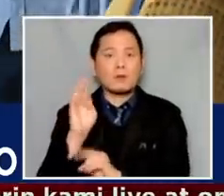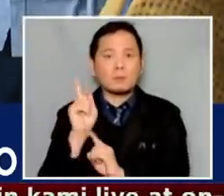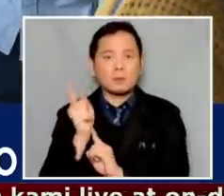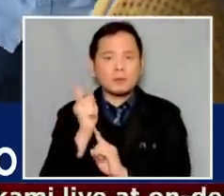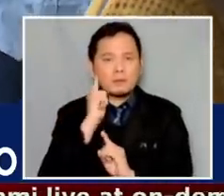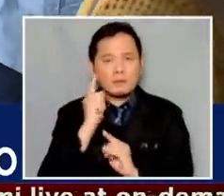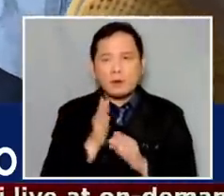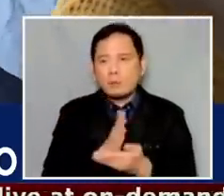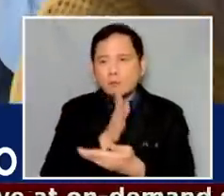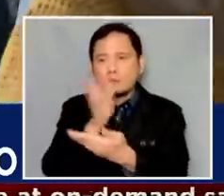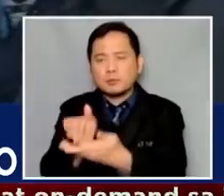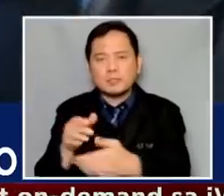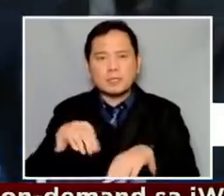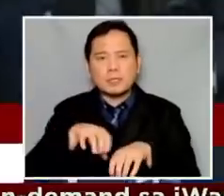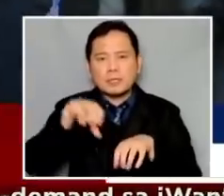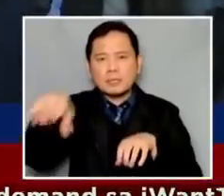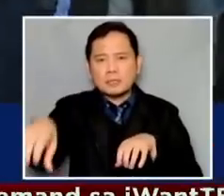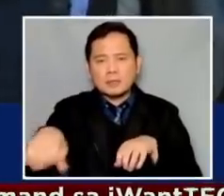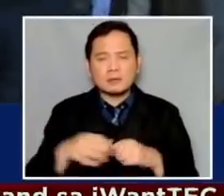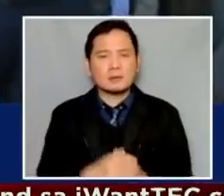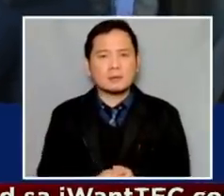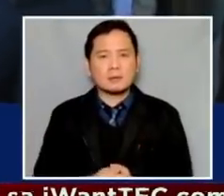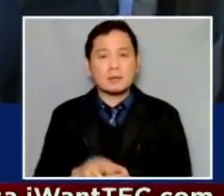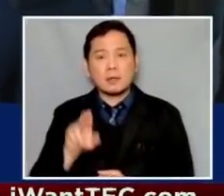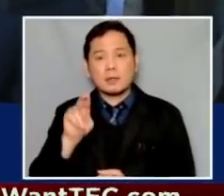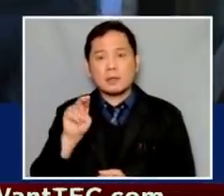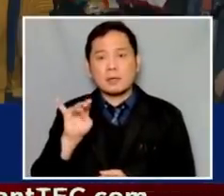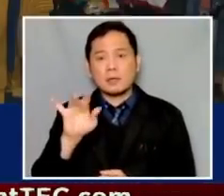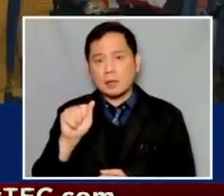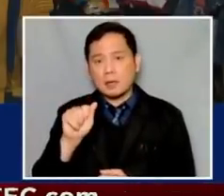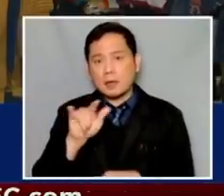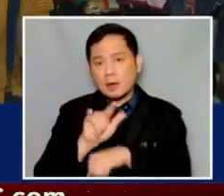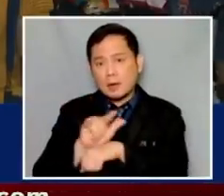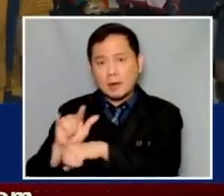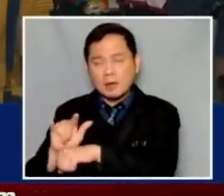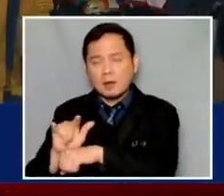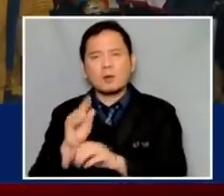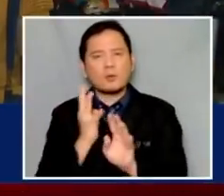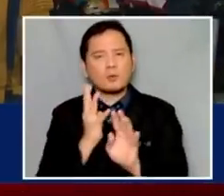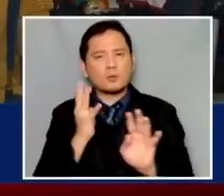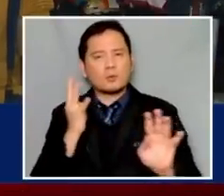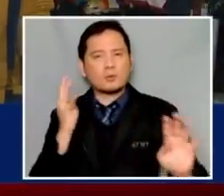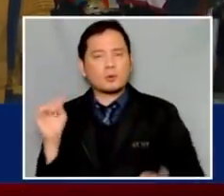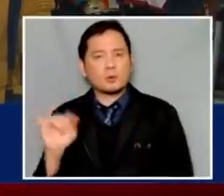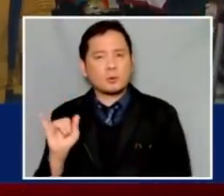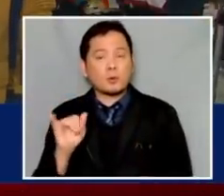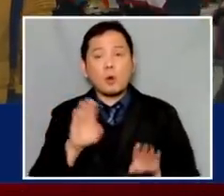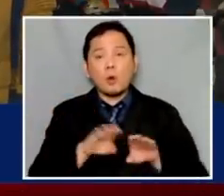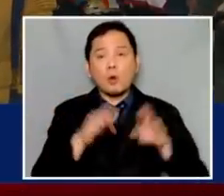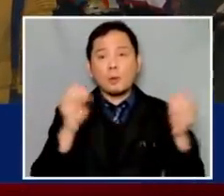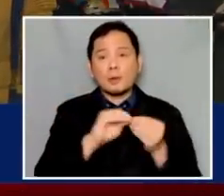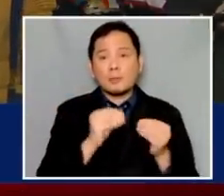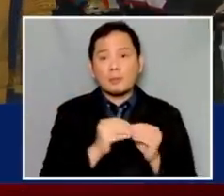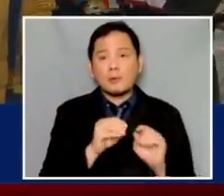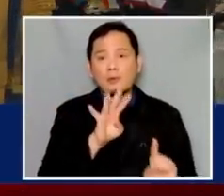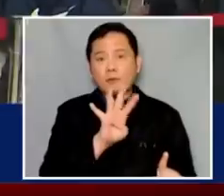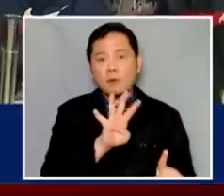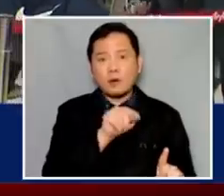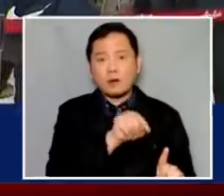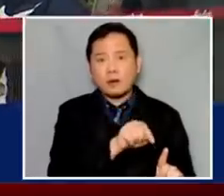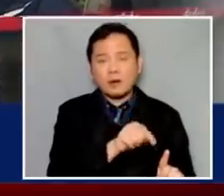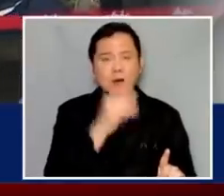Sa NAIA, mahaba na rin ang pila. Bukas na rin ngayong araw ang Terminal 4 na halos 2 taon ding